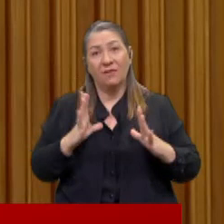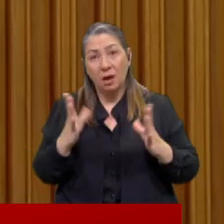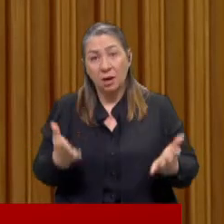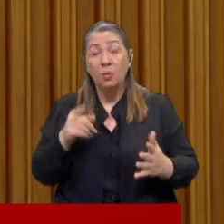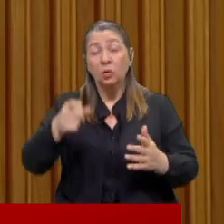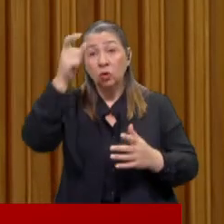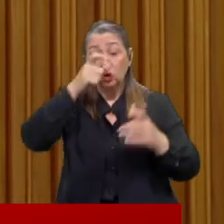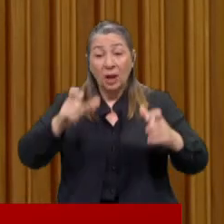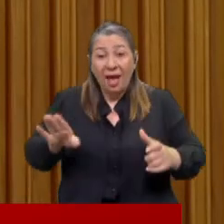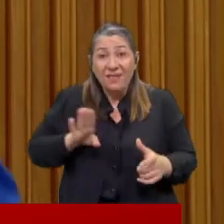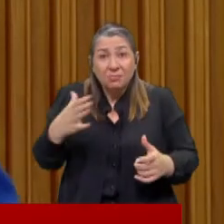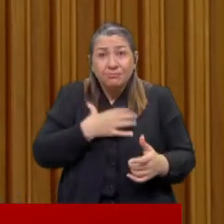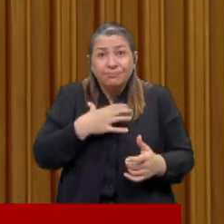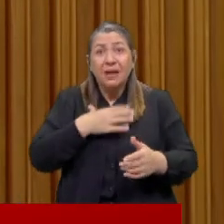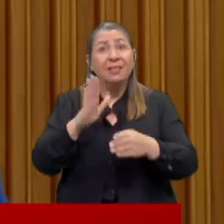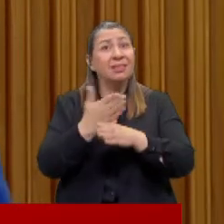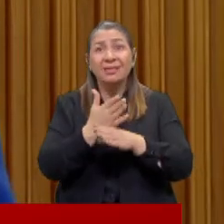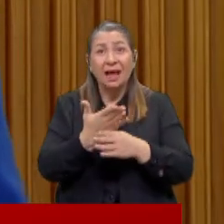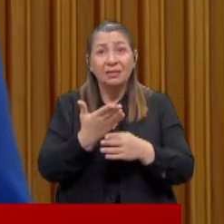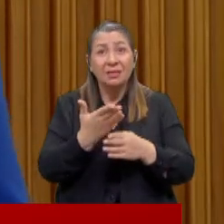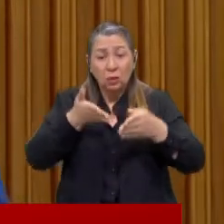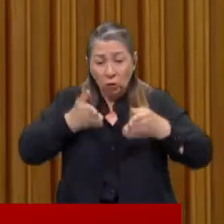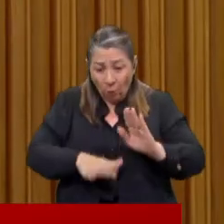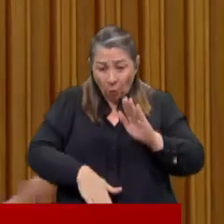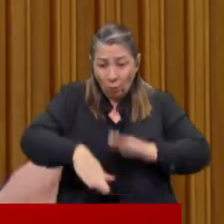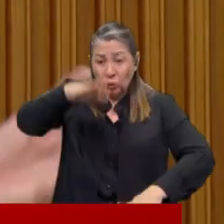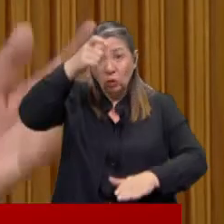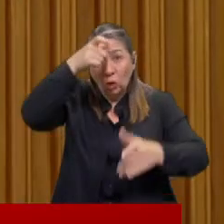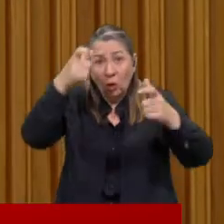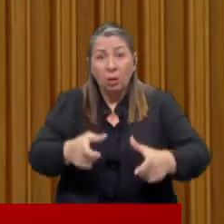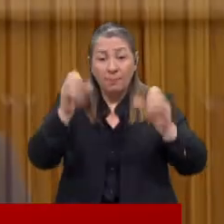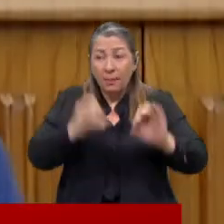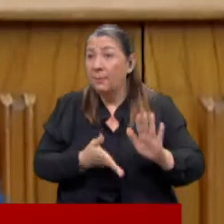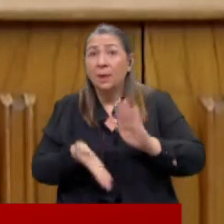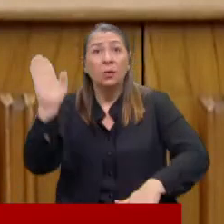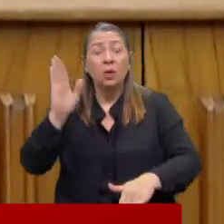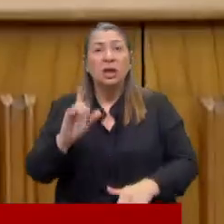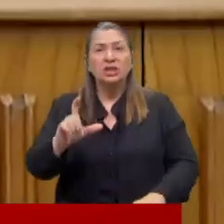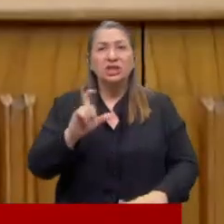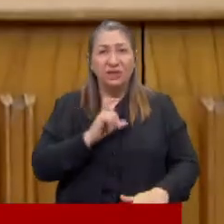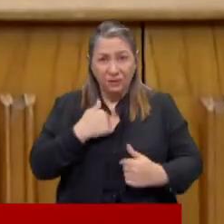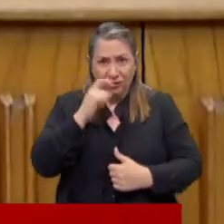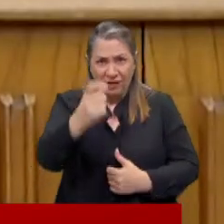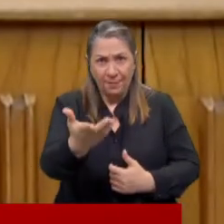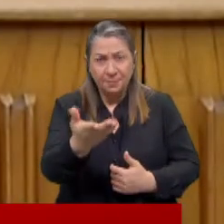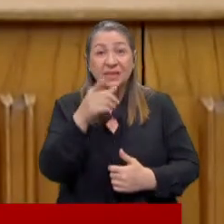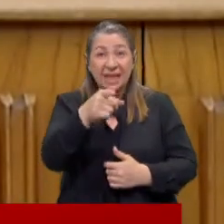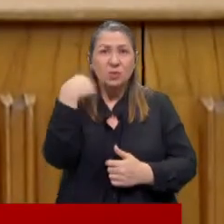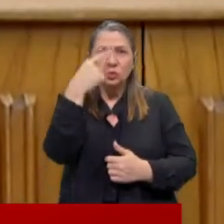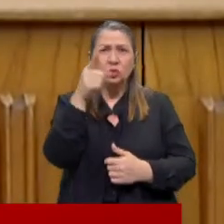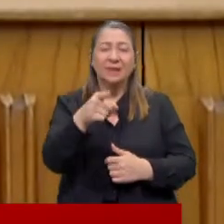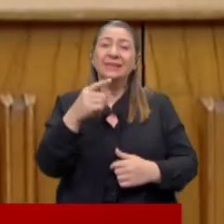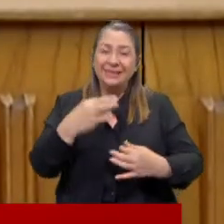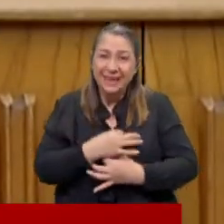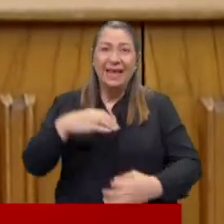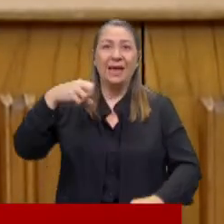Bu ülkenin evlatları neden doğup büyüdükleri toprakları terk ediyorlar? Cevabını ben vereyim. Senin yüzünden